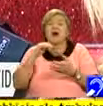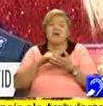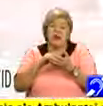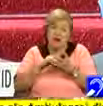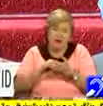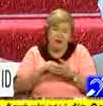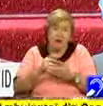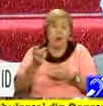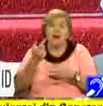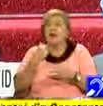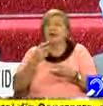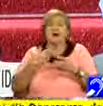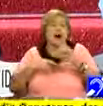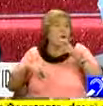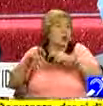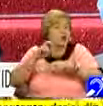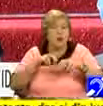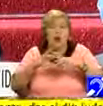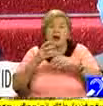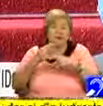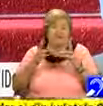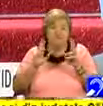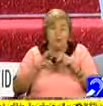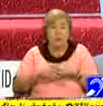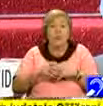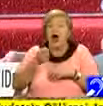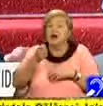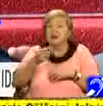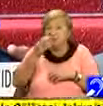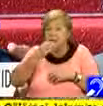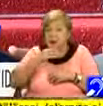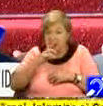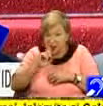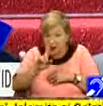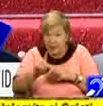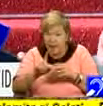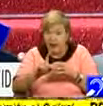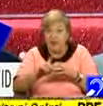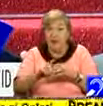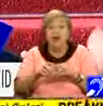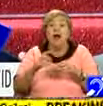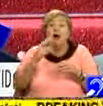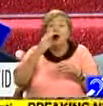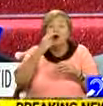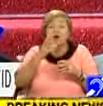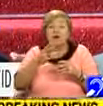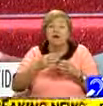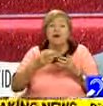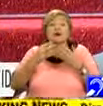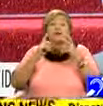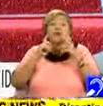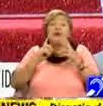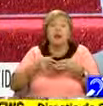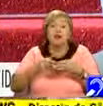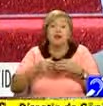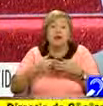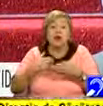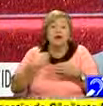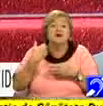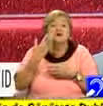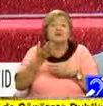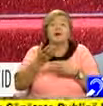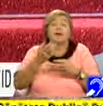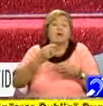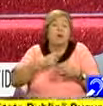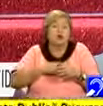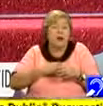anchetă epidemiologică. Agenția Națională a Medicamentelor va lua în considerare și nevoia de administrare facilă, chiar de autoadministrare.